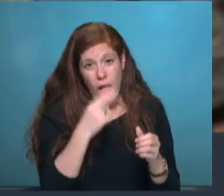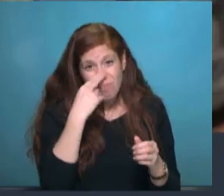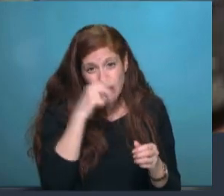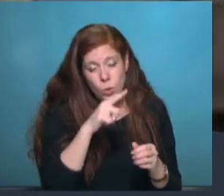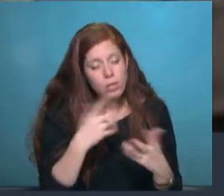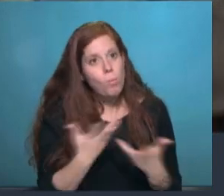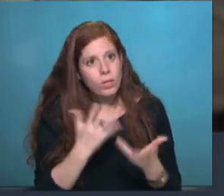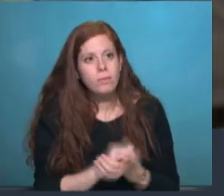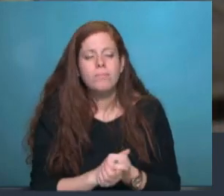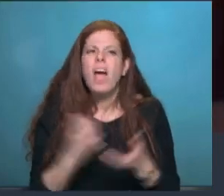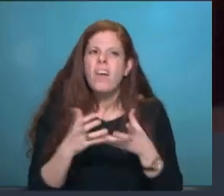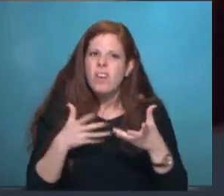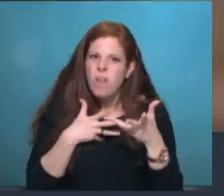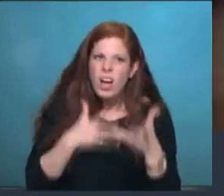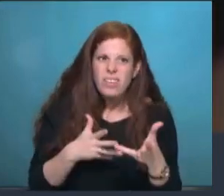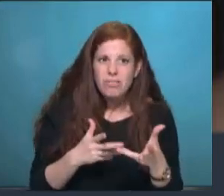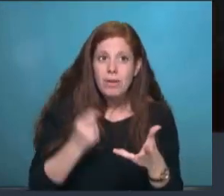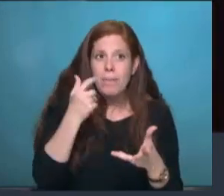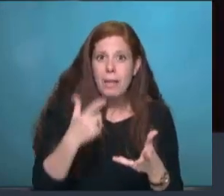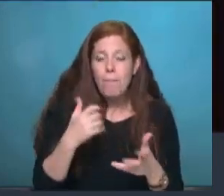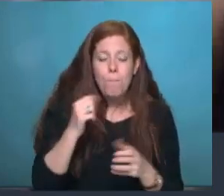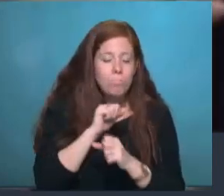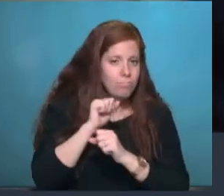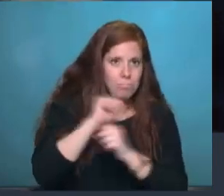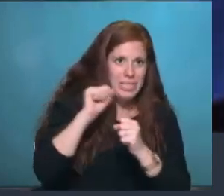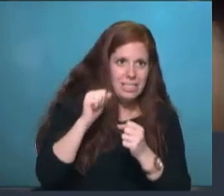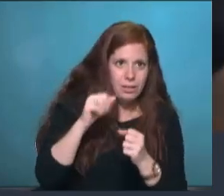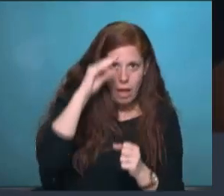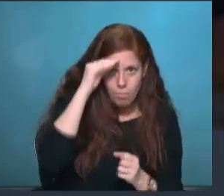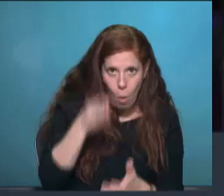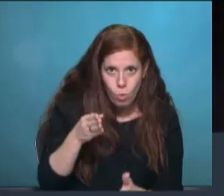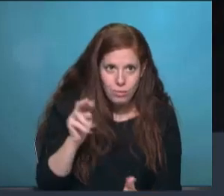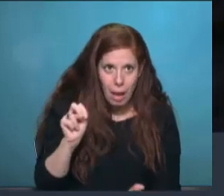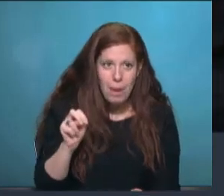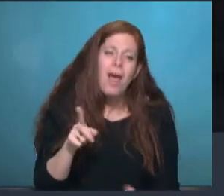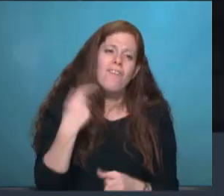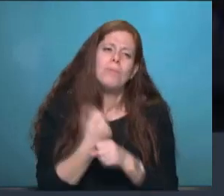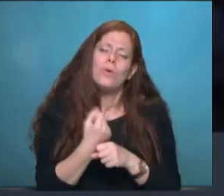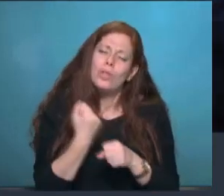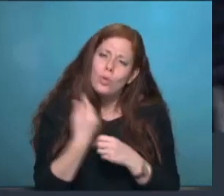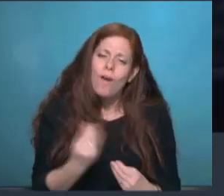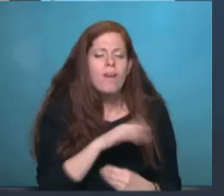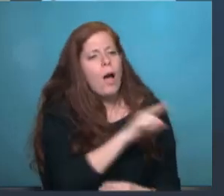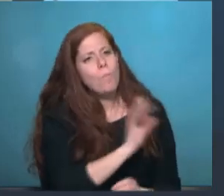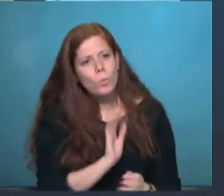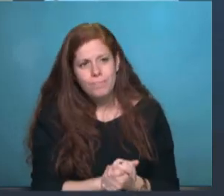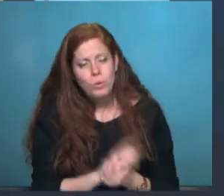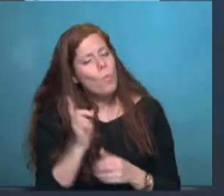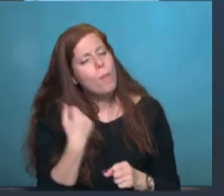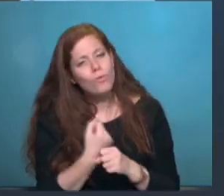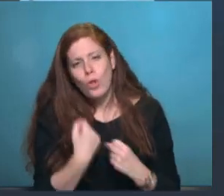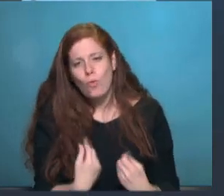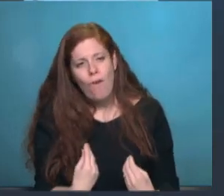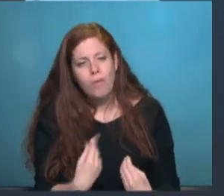מאוד אגרסיביים, כמעט פצלו את הבחור, את נחמן, אבל הם עושים עבודה טובה, גם הוא עושה עבודה טובה, כולם עושים עבודה טובה. אימון מהסוג